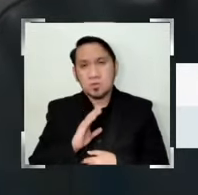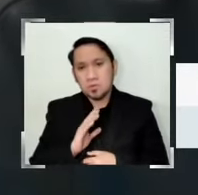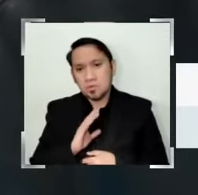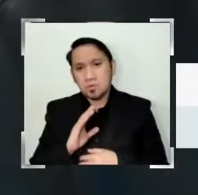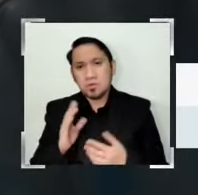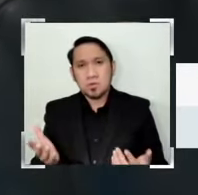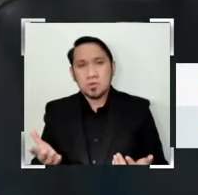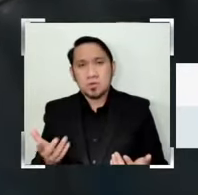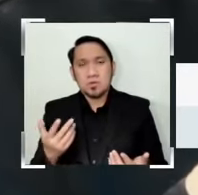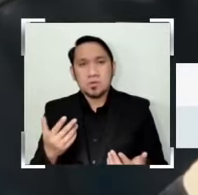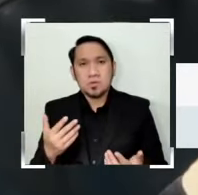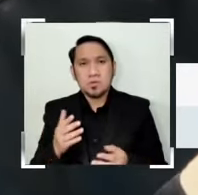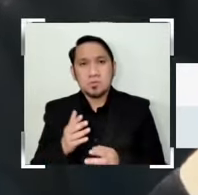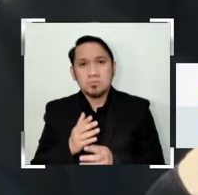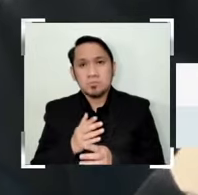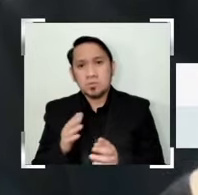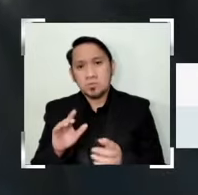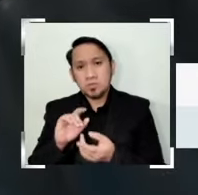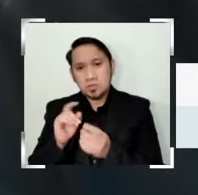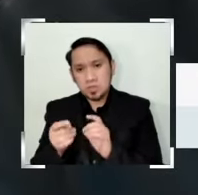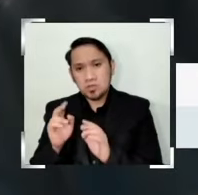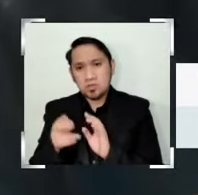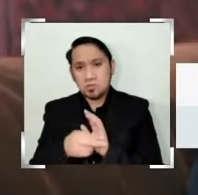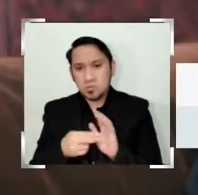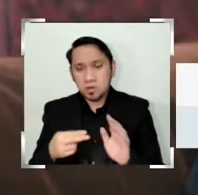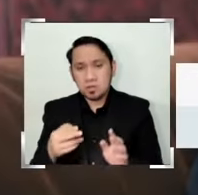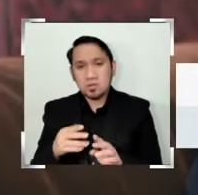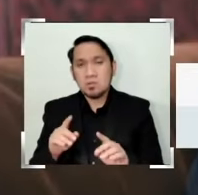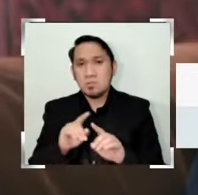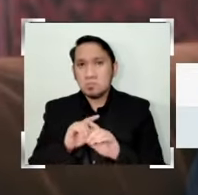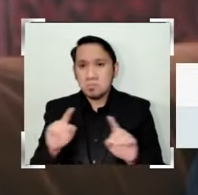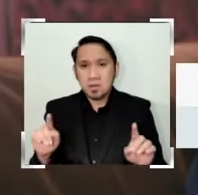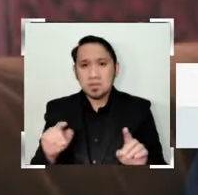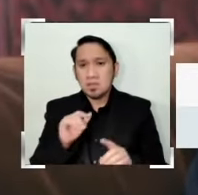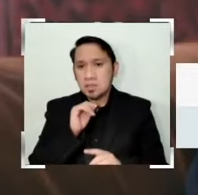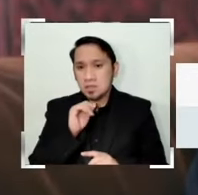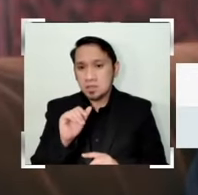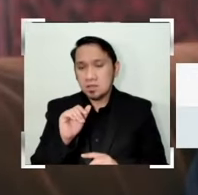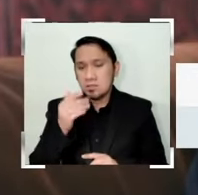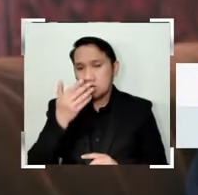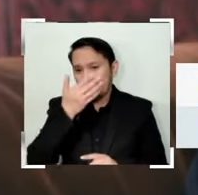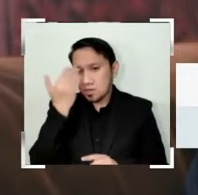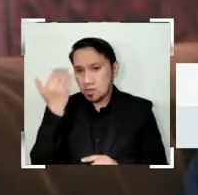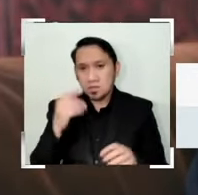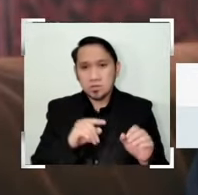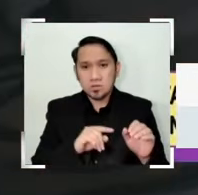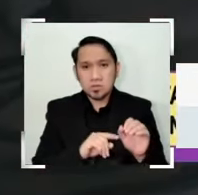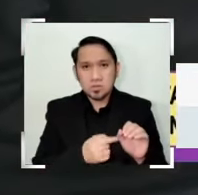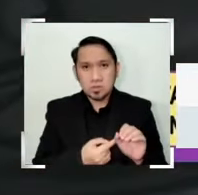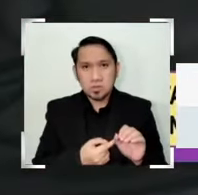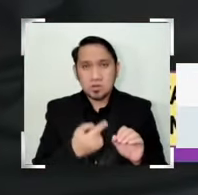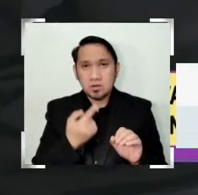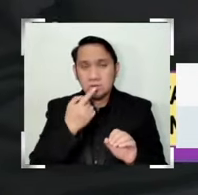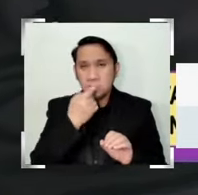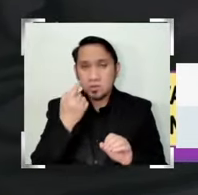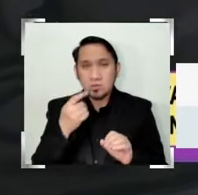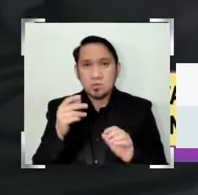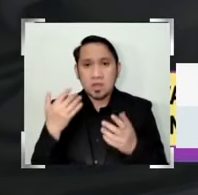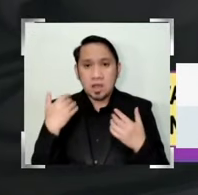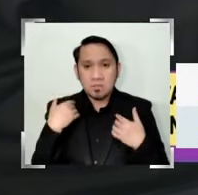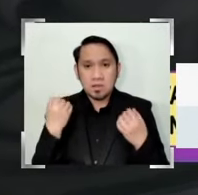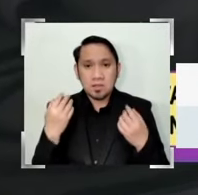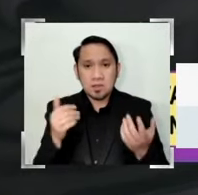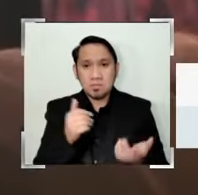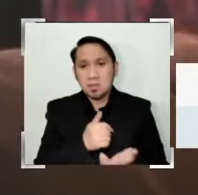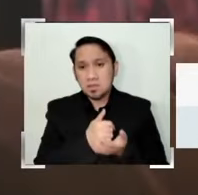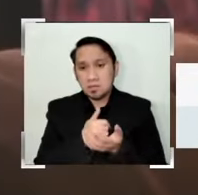redirect. But don't forget where you started because you got to where you are because of the people who helped you. Isa-isang